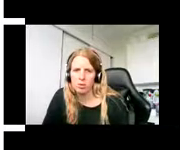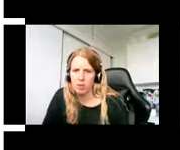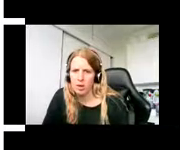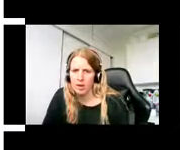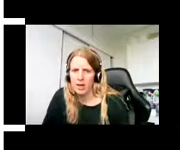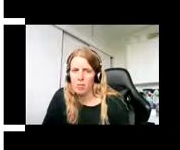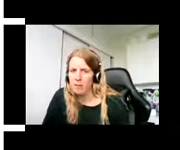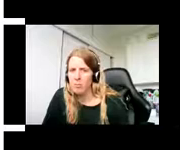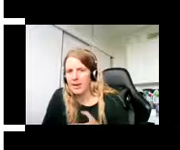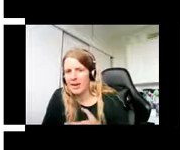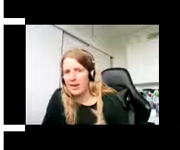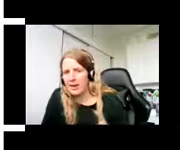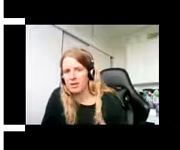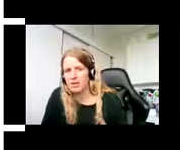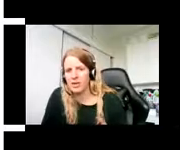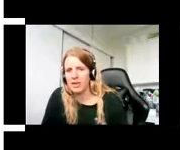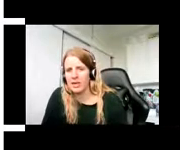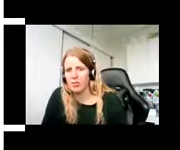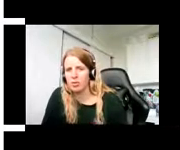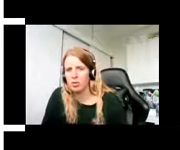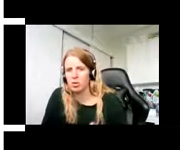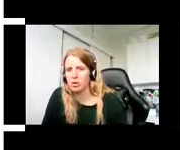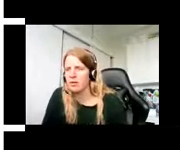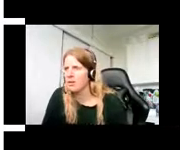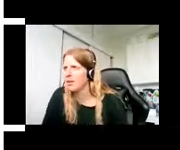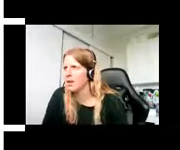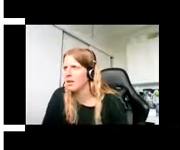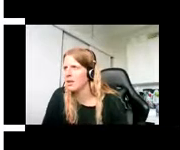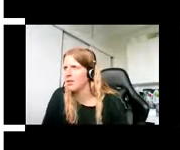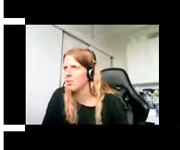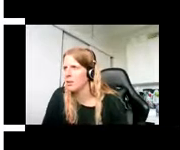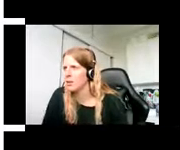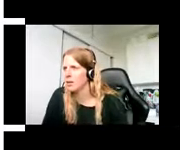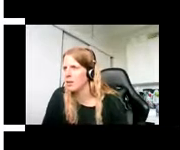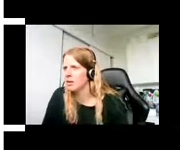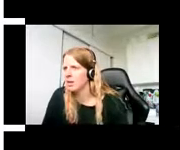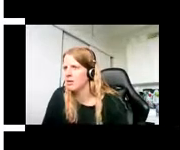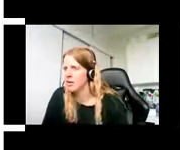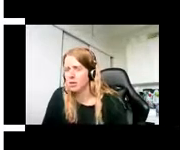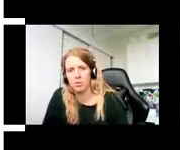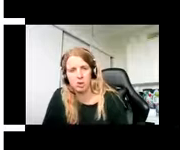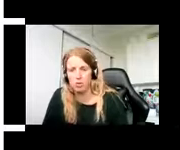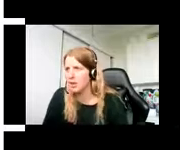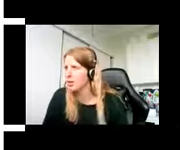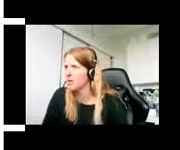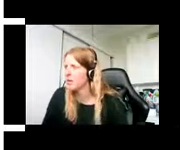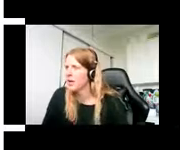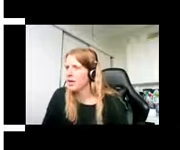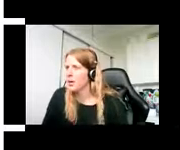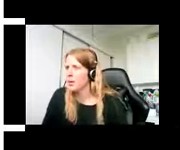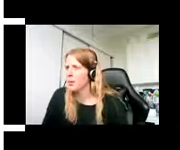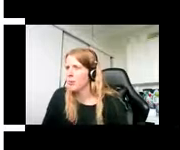gaan doen? Wij raden eigenlijk als VDS aan om dit toch niet dit jaar in te plannen. Dit is een advies, je mag doen wat je